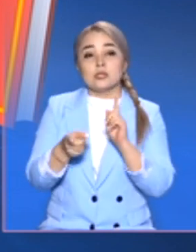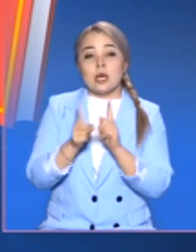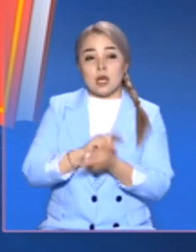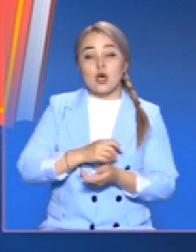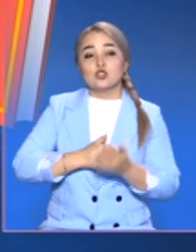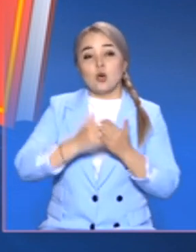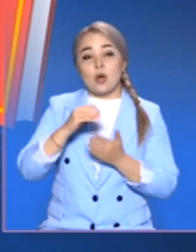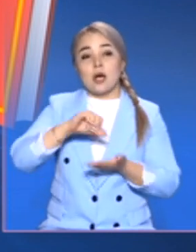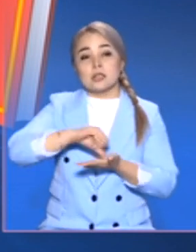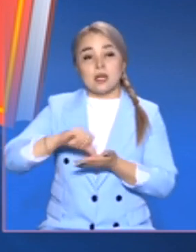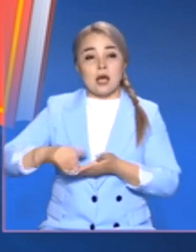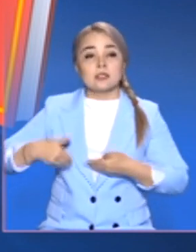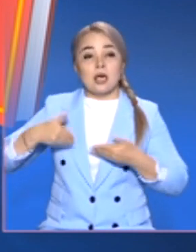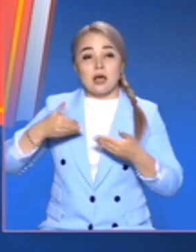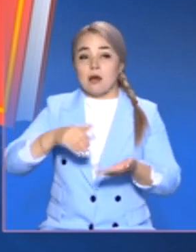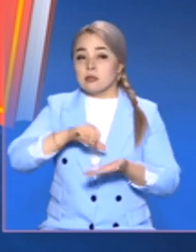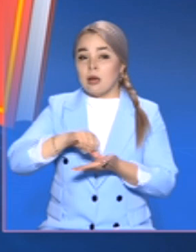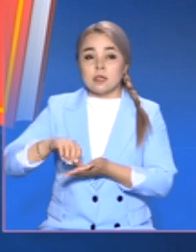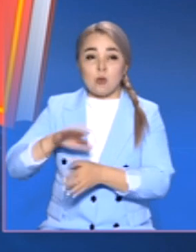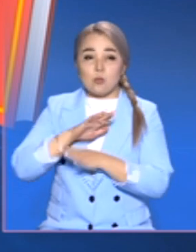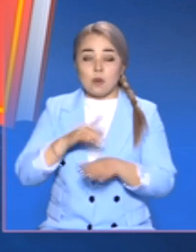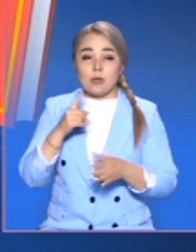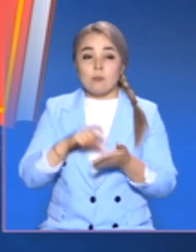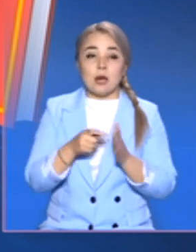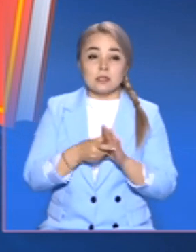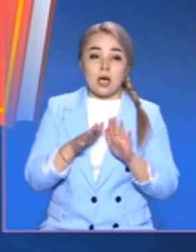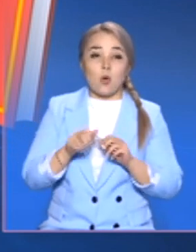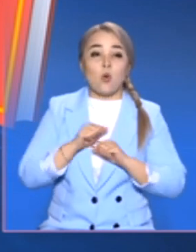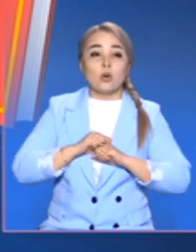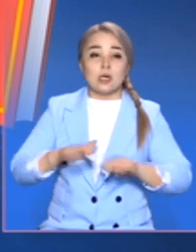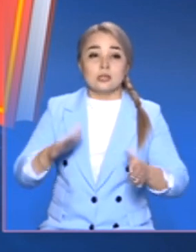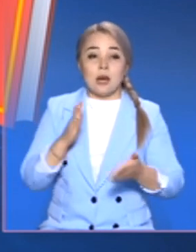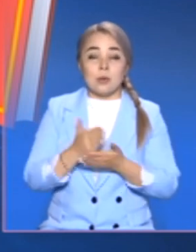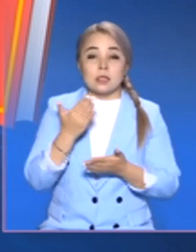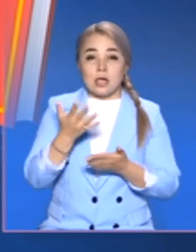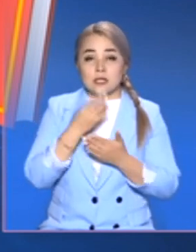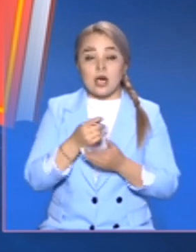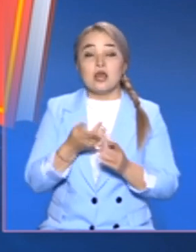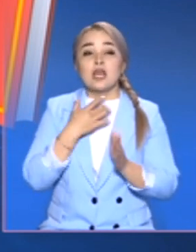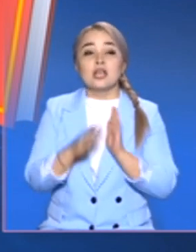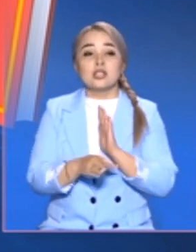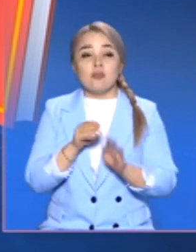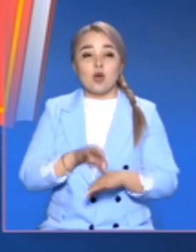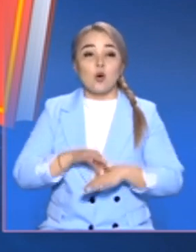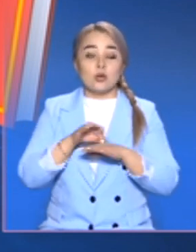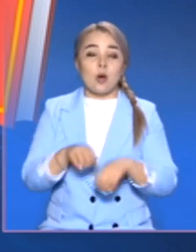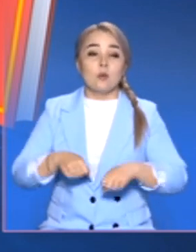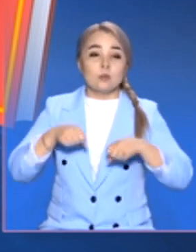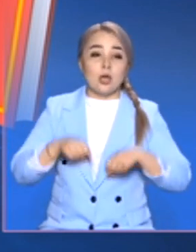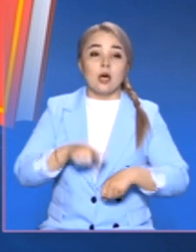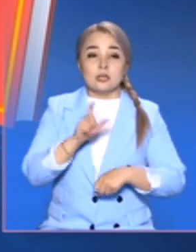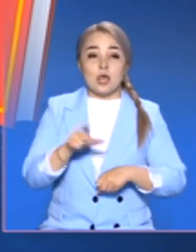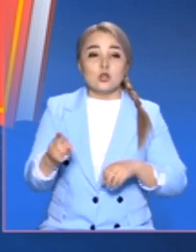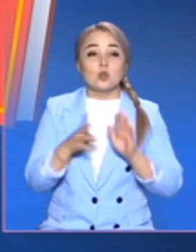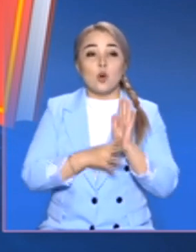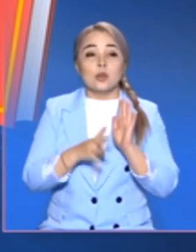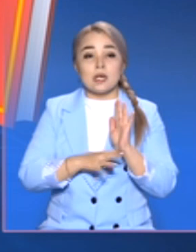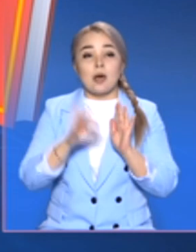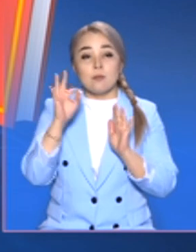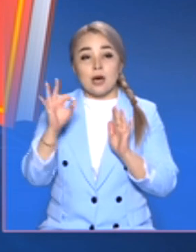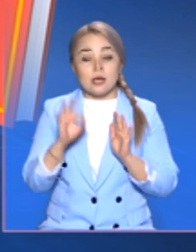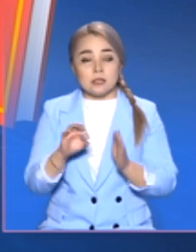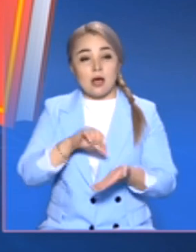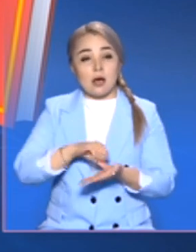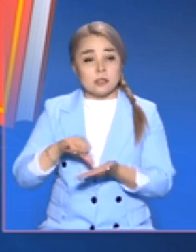жоқ, себебі дәл осы кезде бір палаталы орган тарап кеткен еді. Референдумға дауыс беру құқығы бар азаматтардың 90%